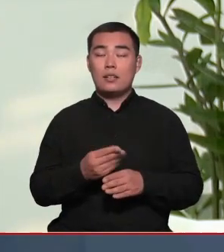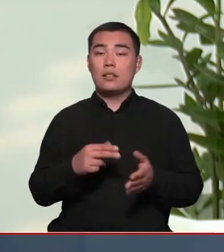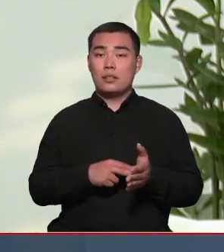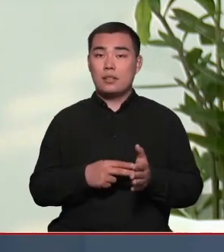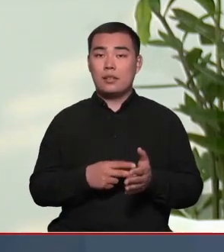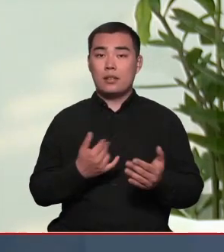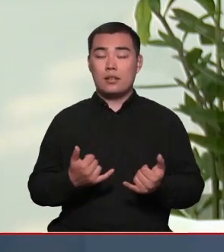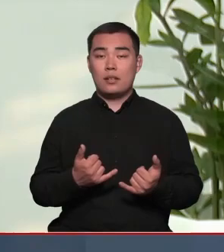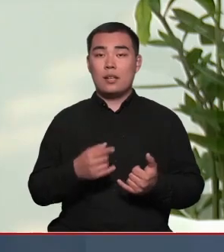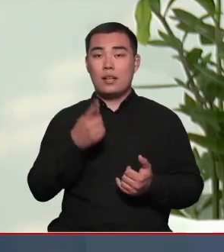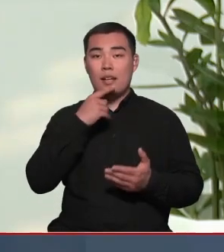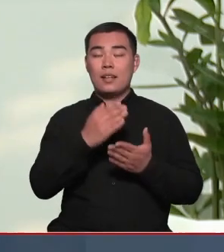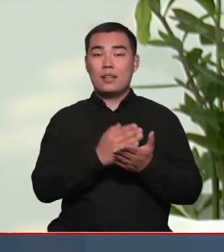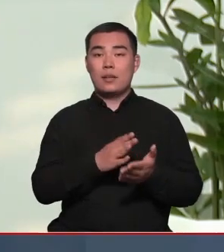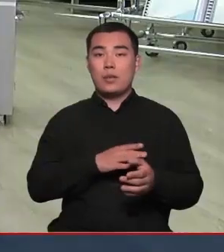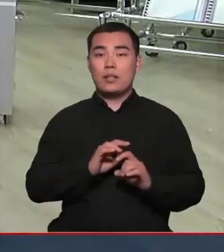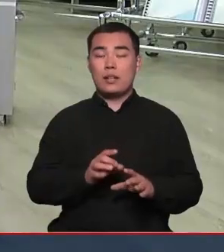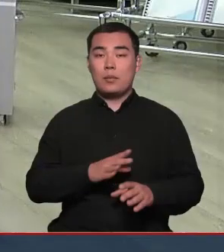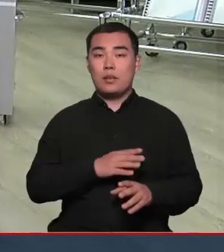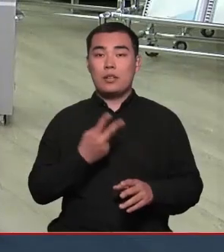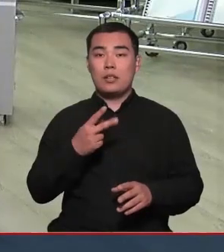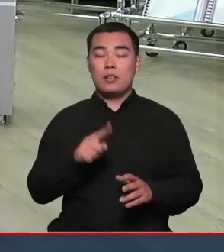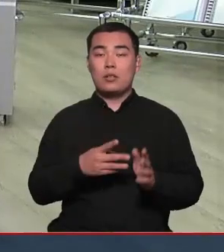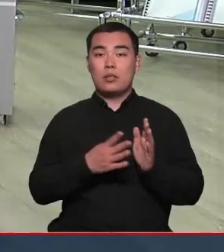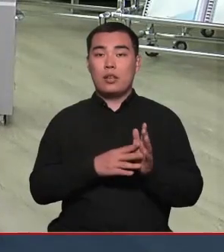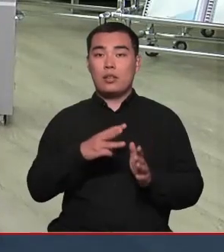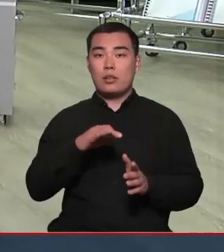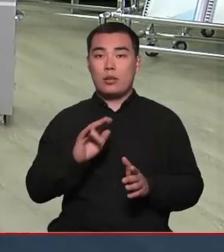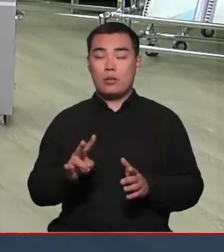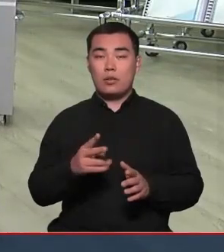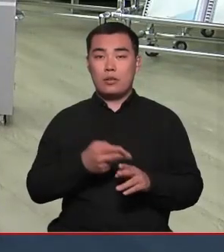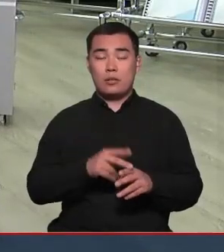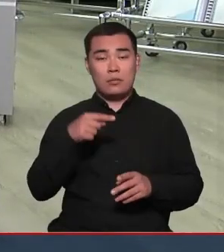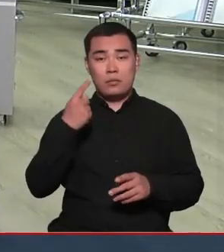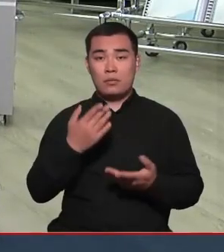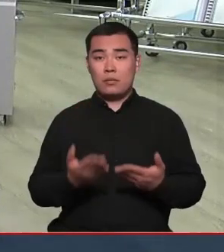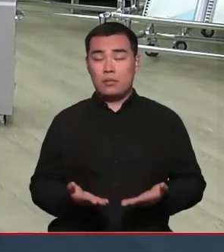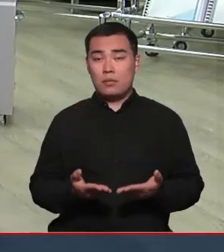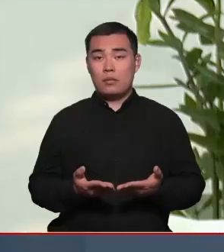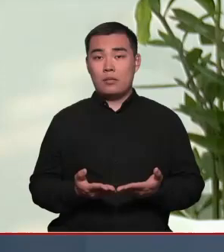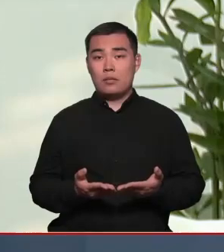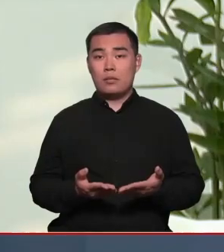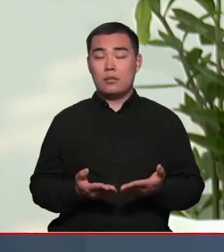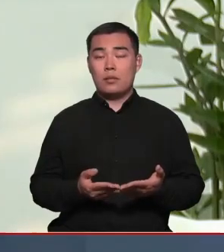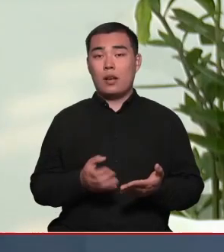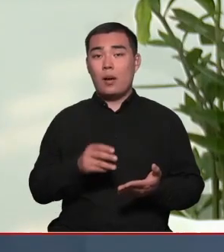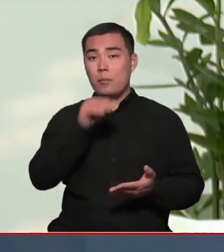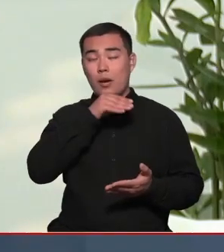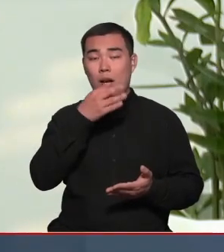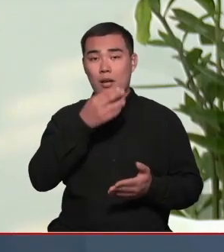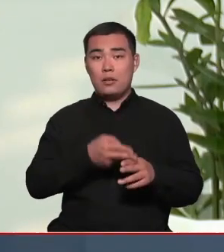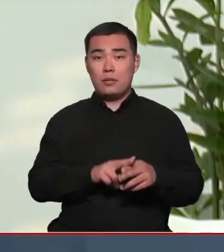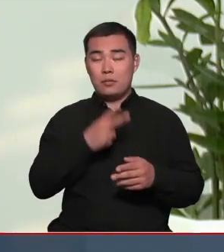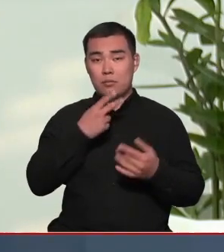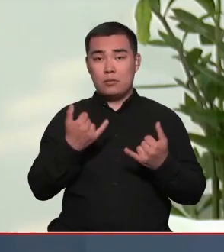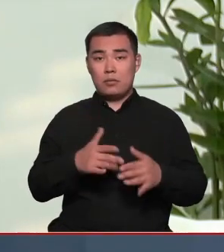болып тұр? Қызылсықта тұр деп айтты жаңа. Иә, сол 2,9 триллионбыз. Бұл масқара ғой. Иә? Маман ретінде айтыңызшы, бұл сұмдық